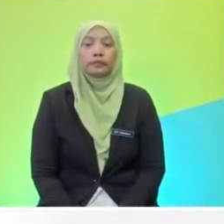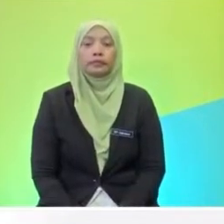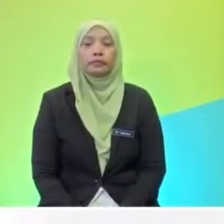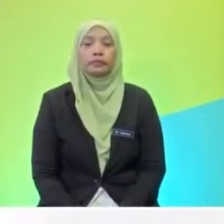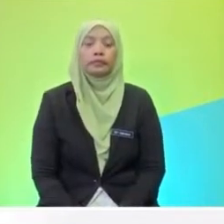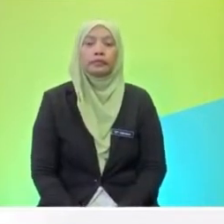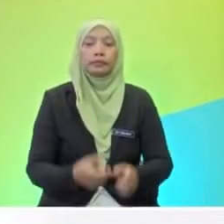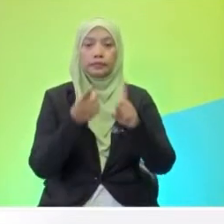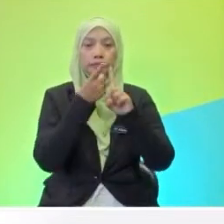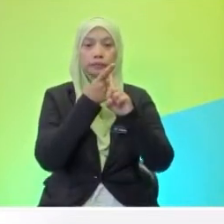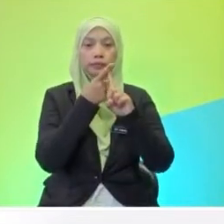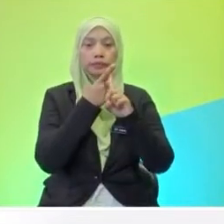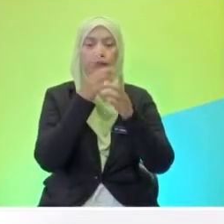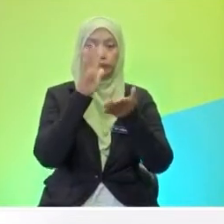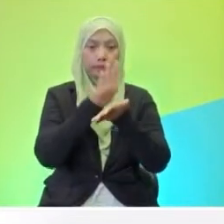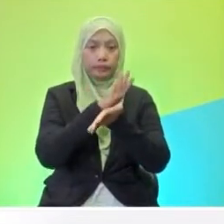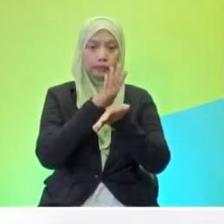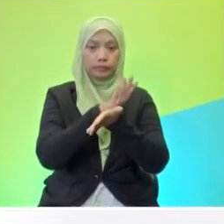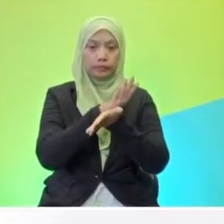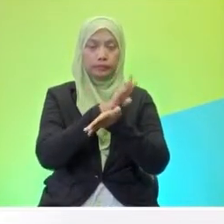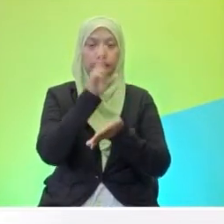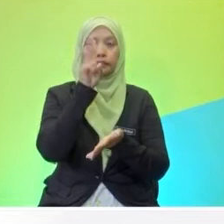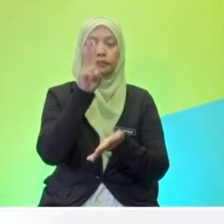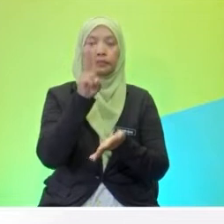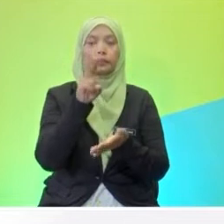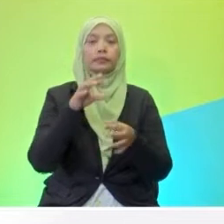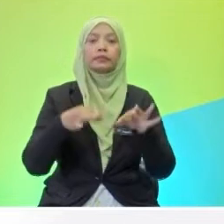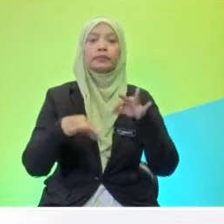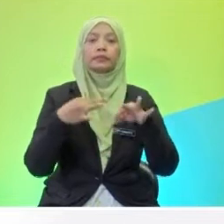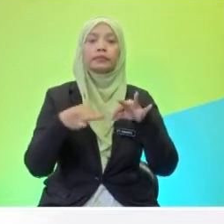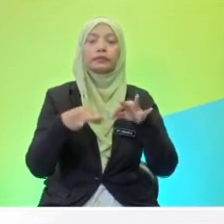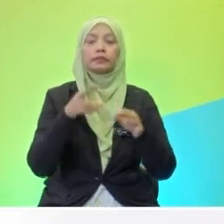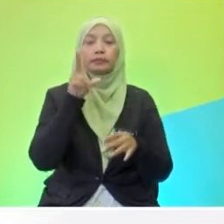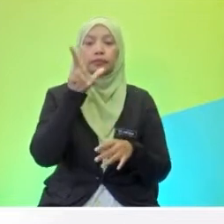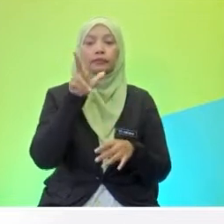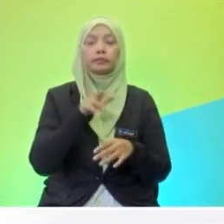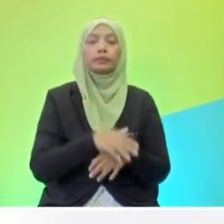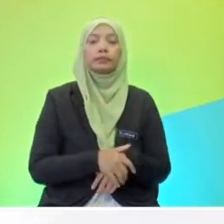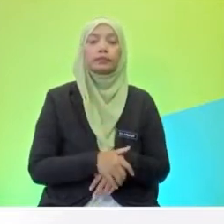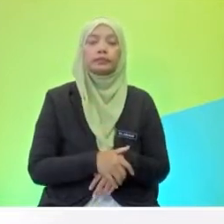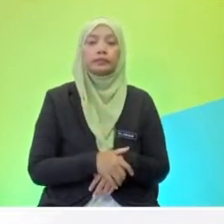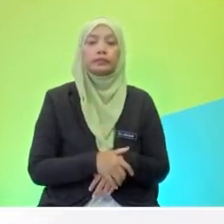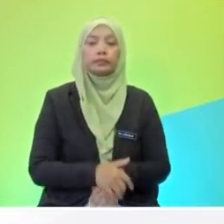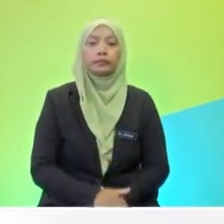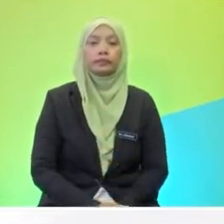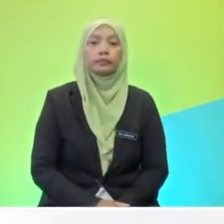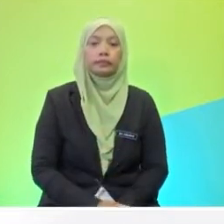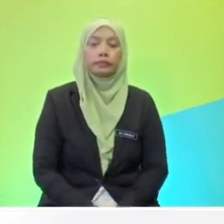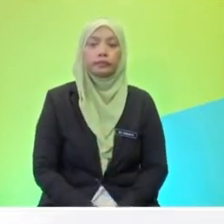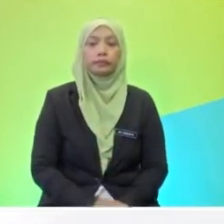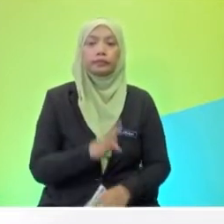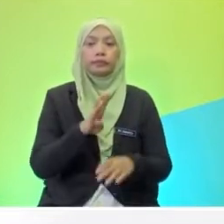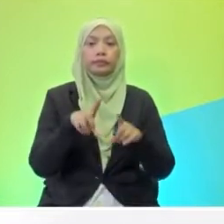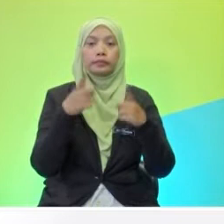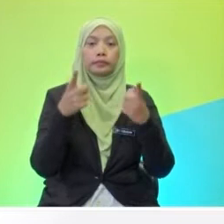yang pertama kertas kedua plastik segitiga sisa batik pendek